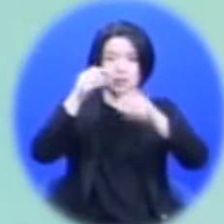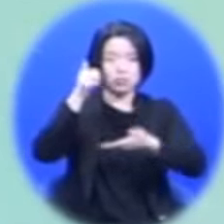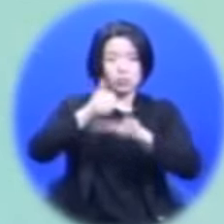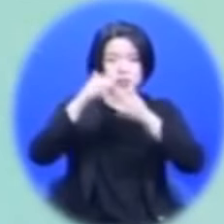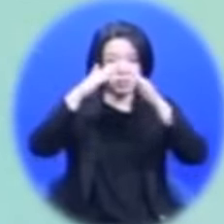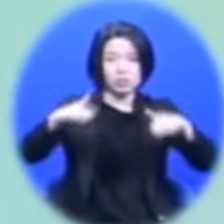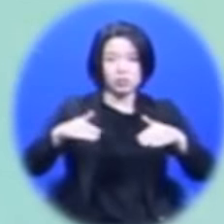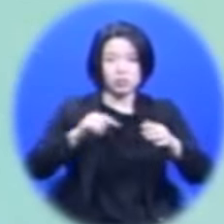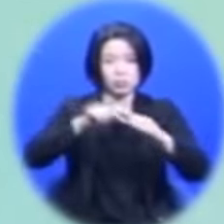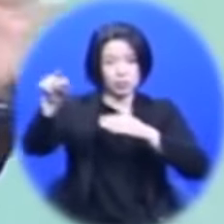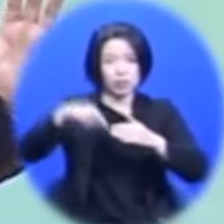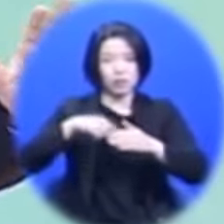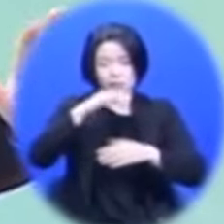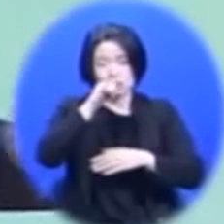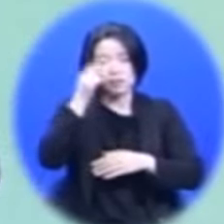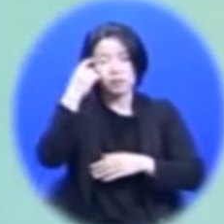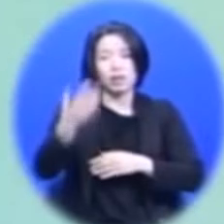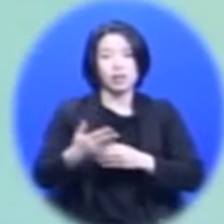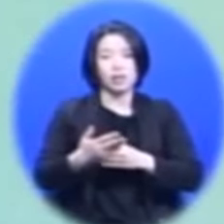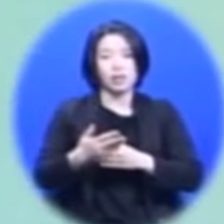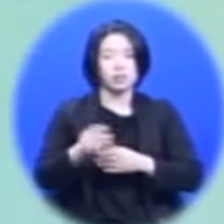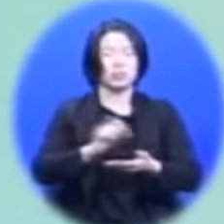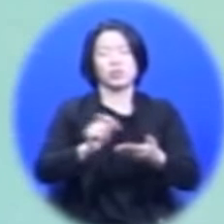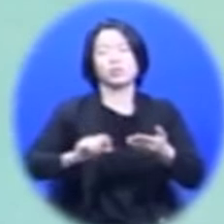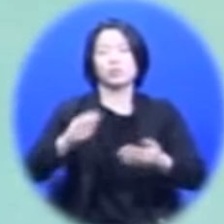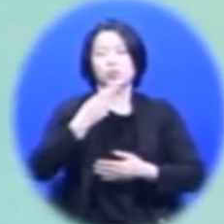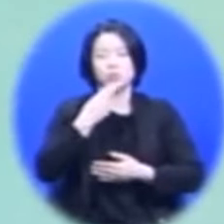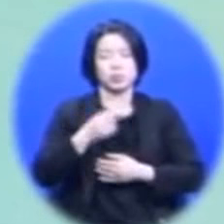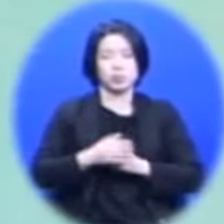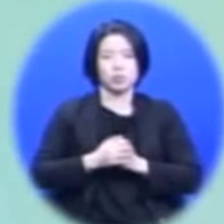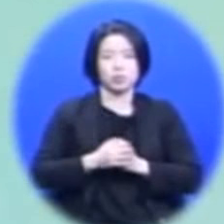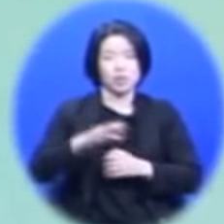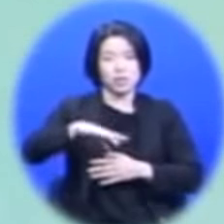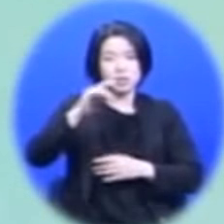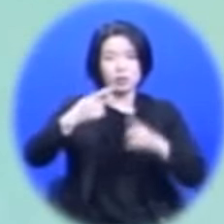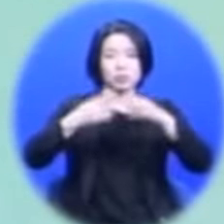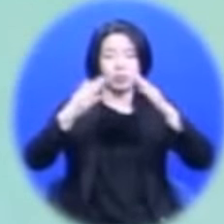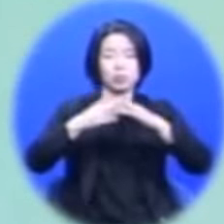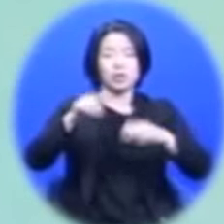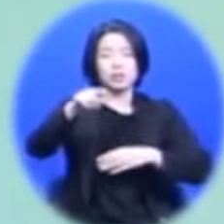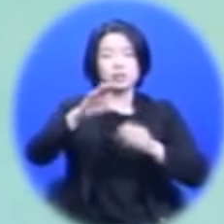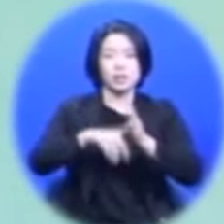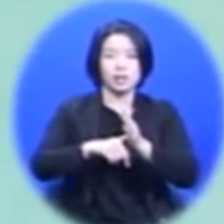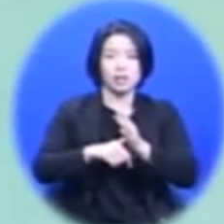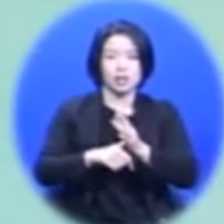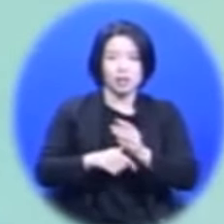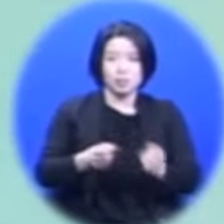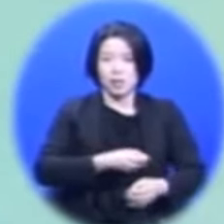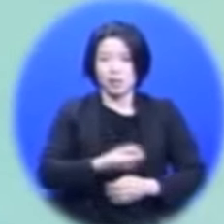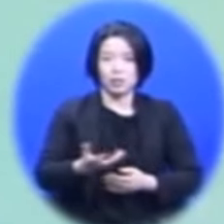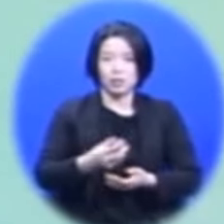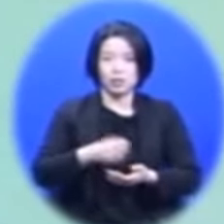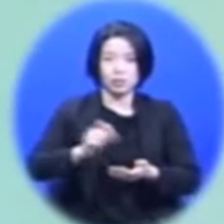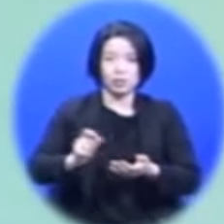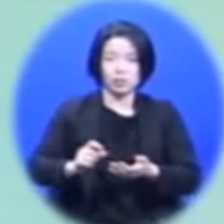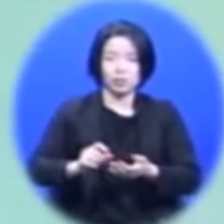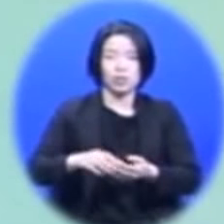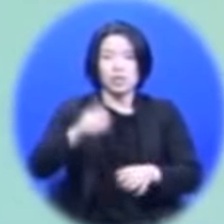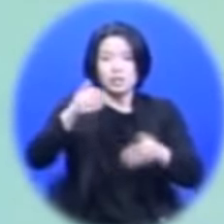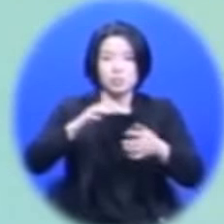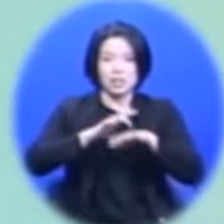그랬을까? 그런 기록이 거의 없어요. 초대교회 당시 교인들이 점치고 귀신 섬기고